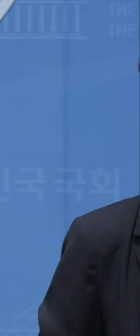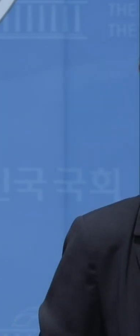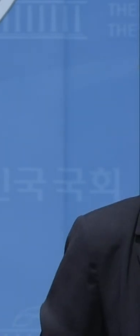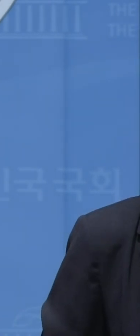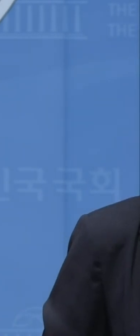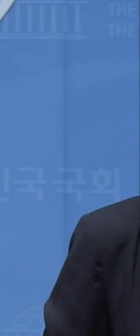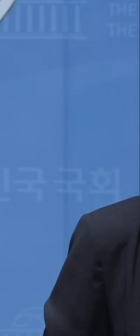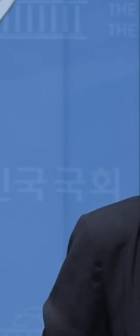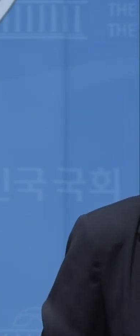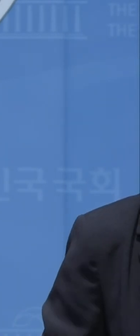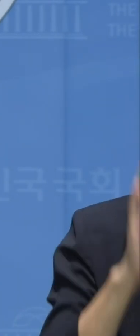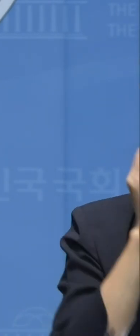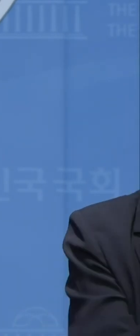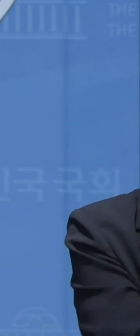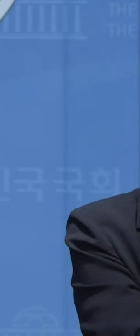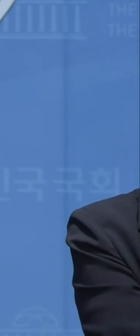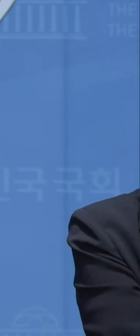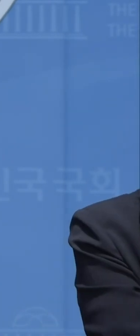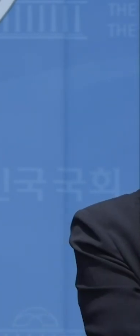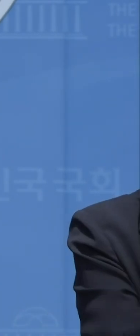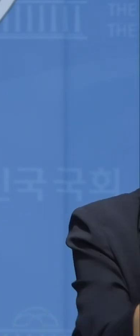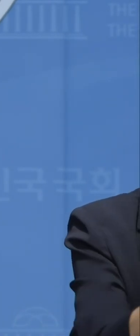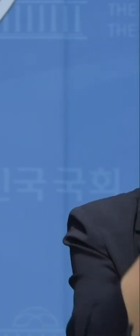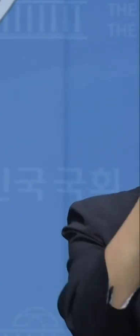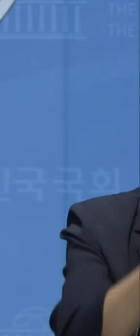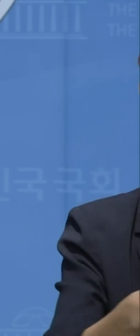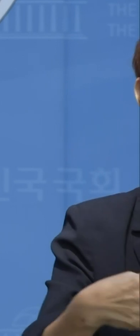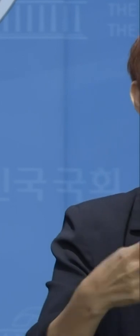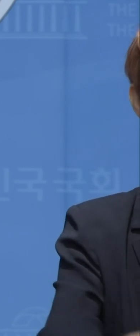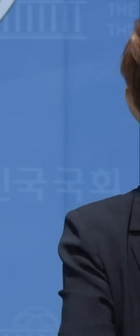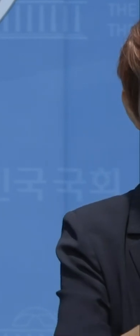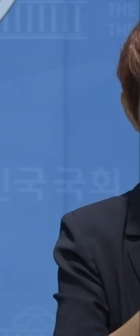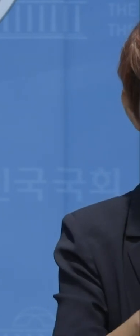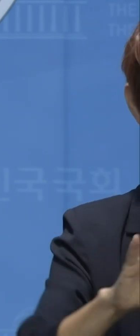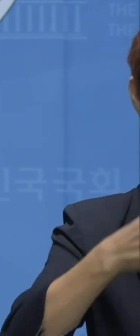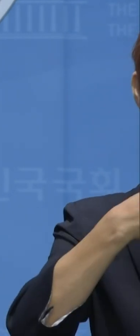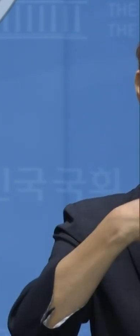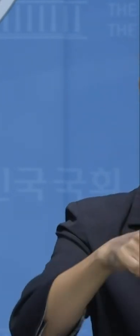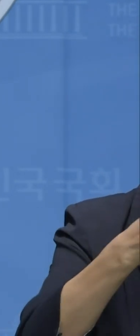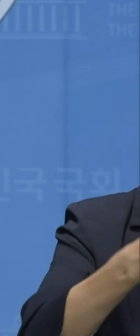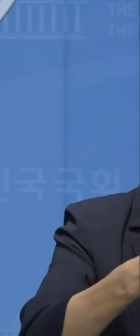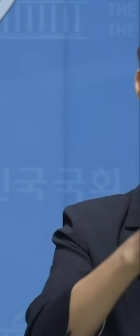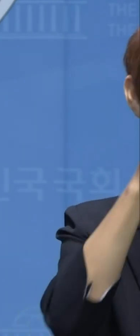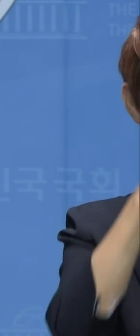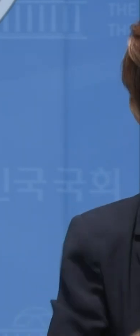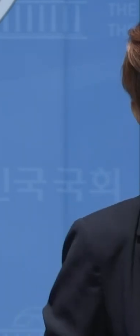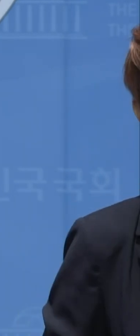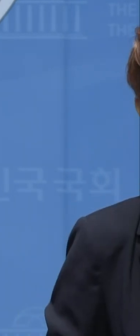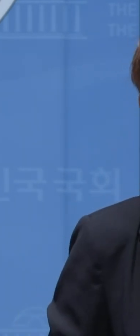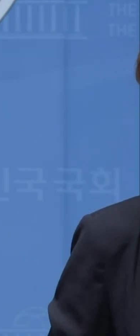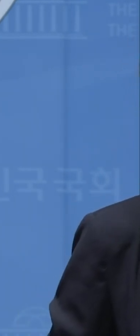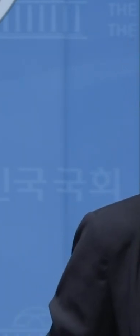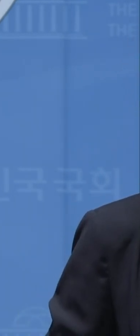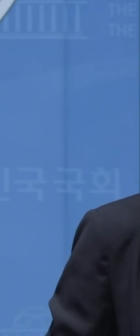듣습니다 김건희 부부가 지나간 곳은 온통 불법과 국정 농단의 흔적이 짓게 드리워져 있습니다 우리가 무슨